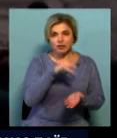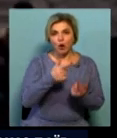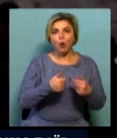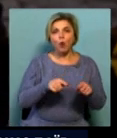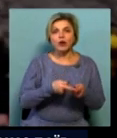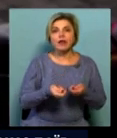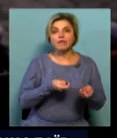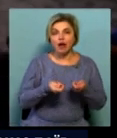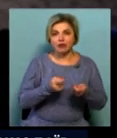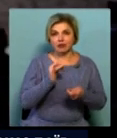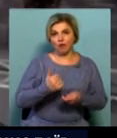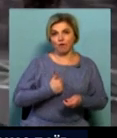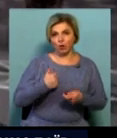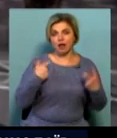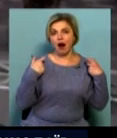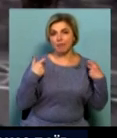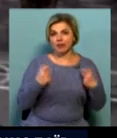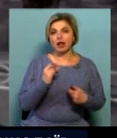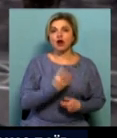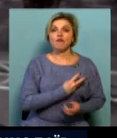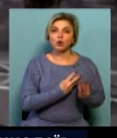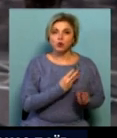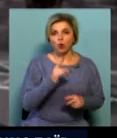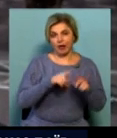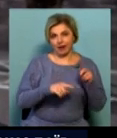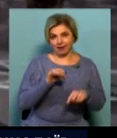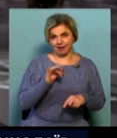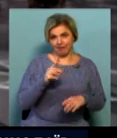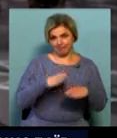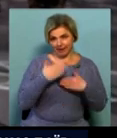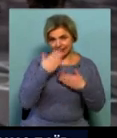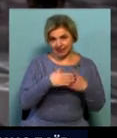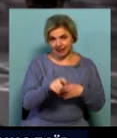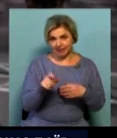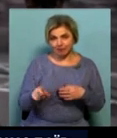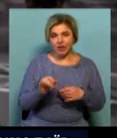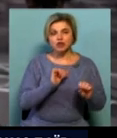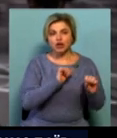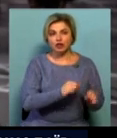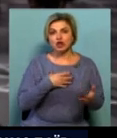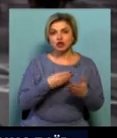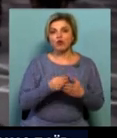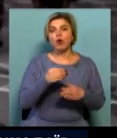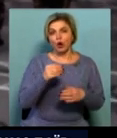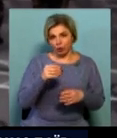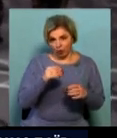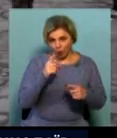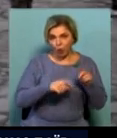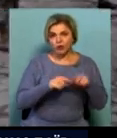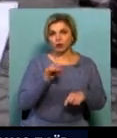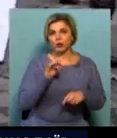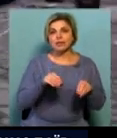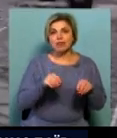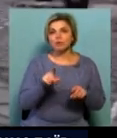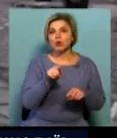державної влади, військовий капелан, волонтери, рідні та близькі. Захищати свою родину, рідних і близьких людей і землю, що